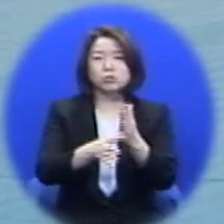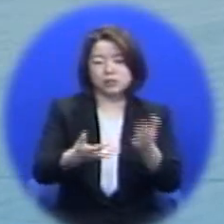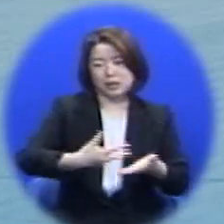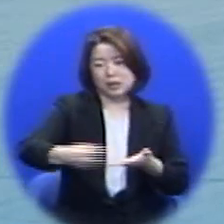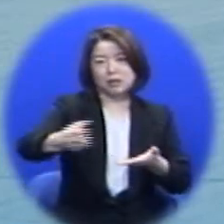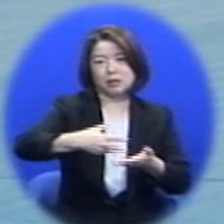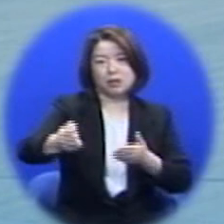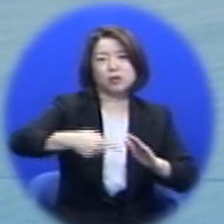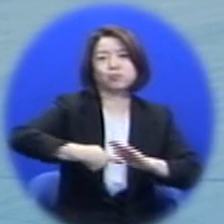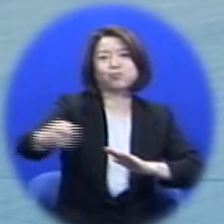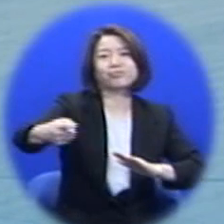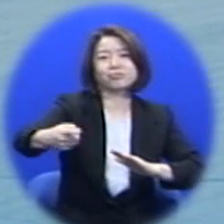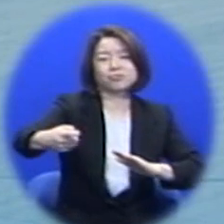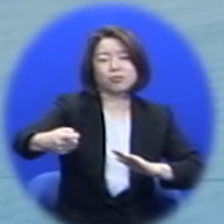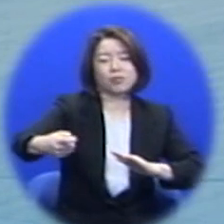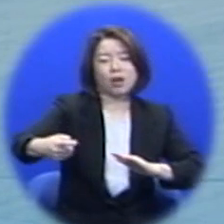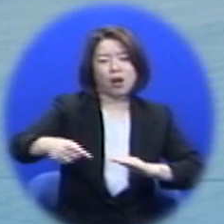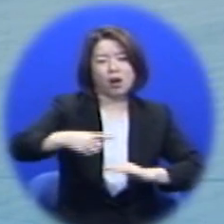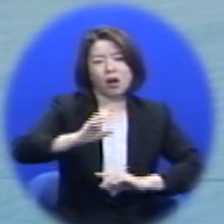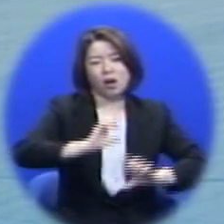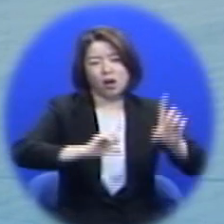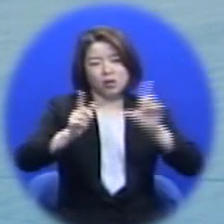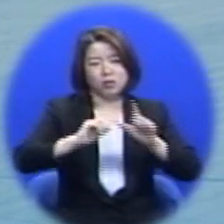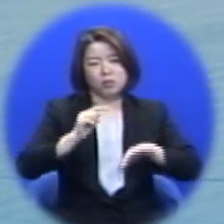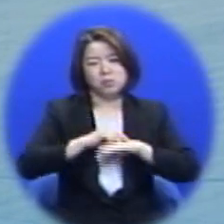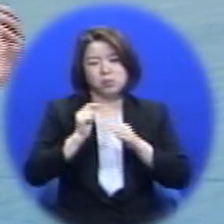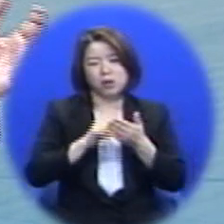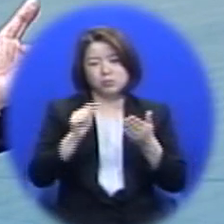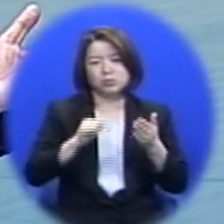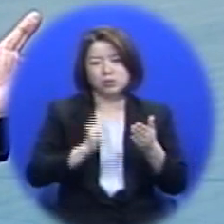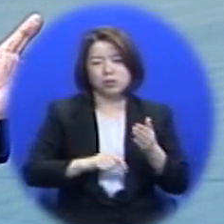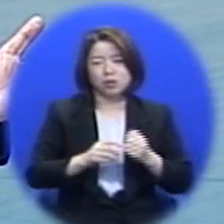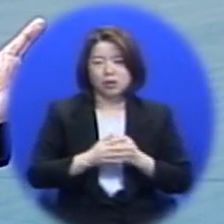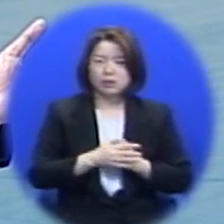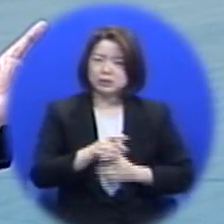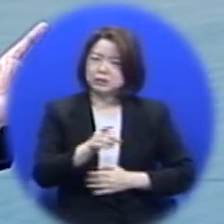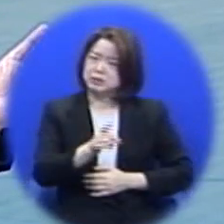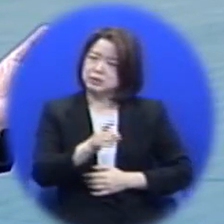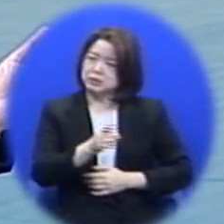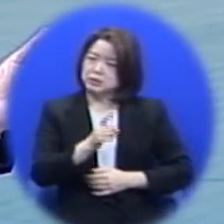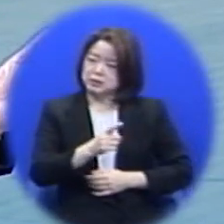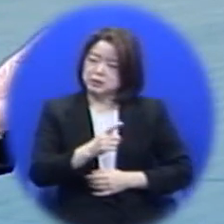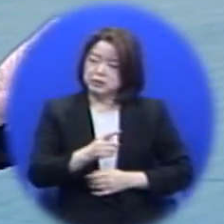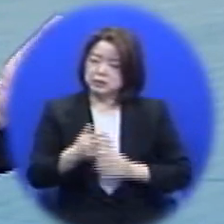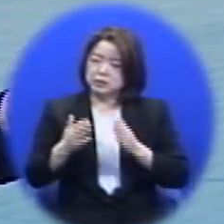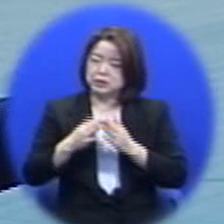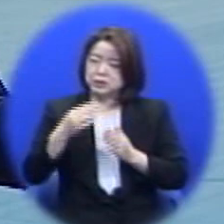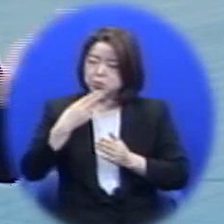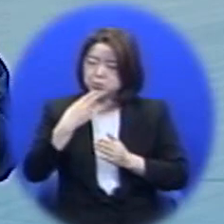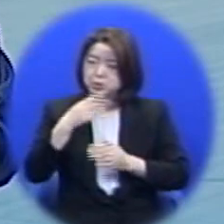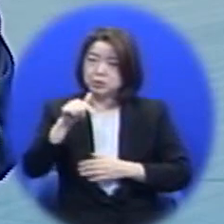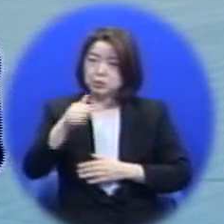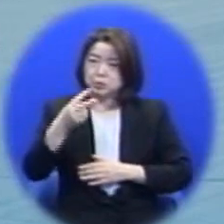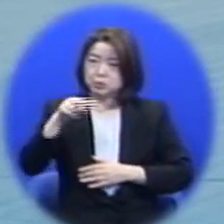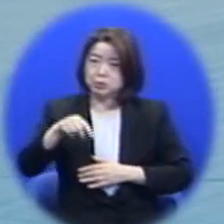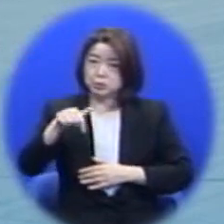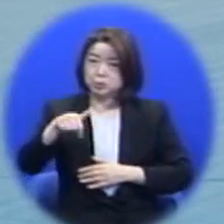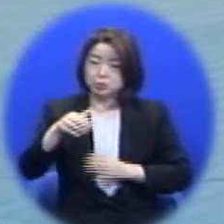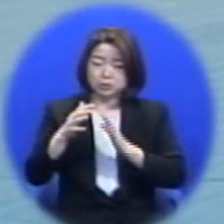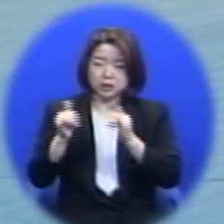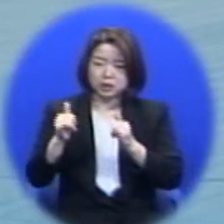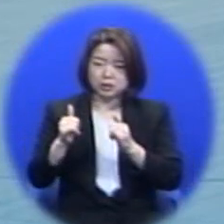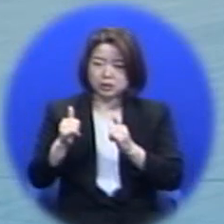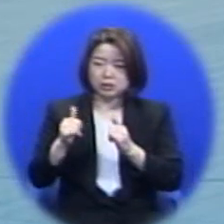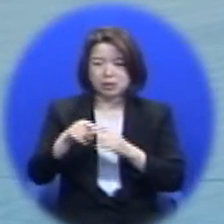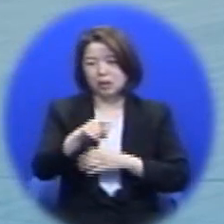모습을 보고 마음에 어떤 생각이 들었냐면 노숙인들이 이렇게 한 거 아니야? 하도 그 노숙인들이 교회에 자주